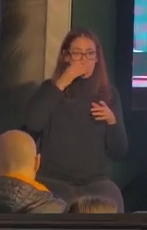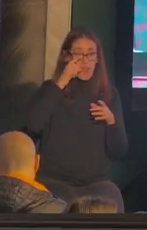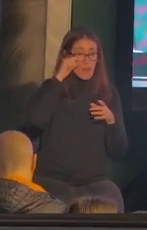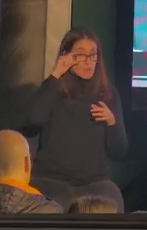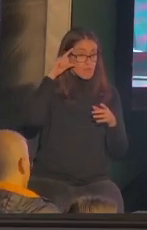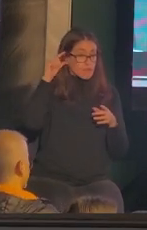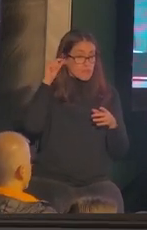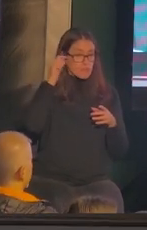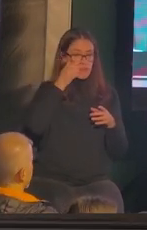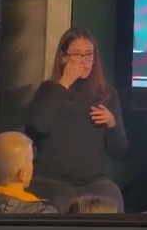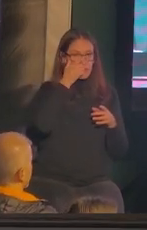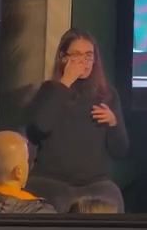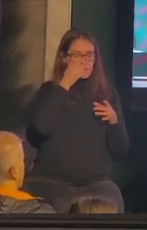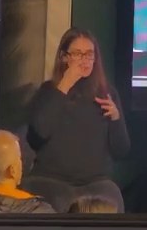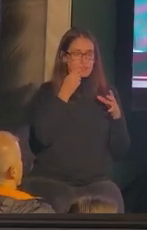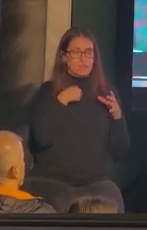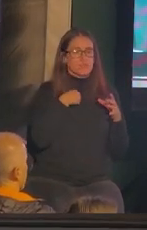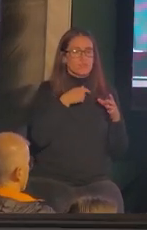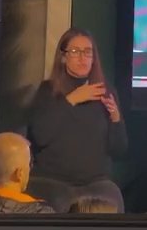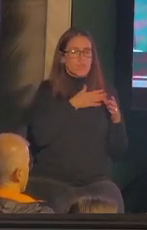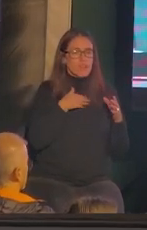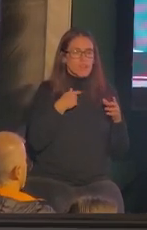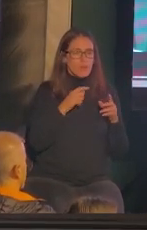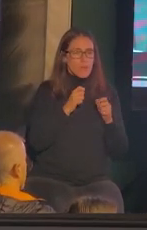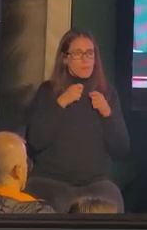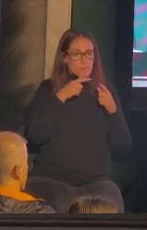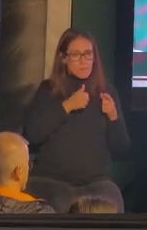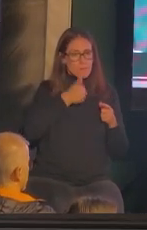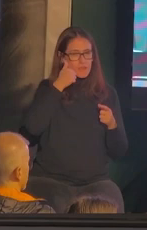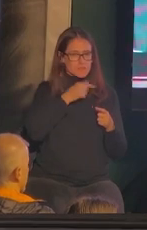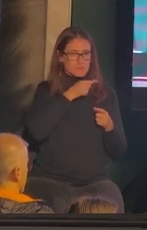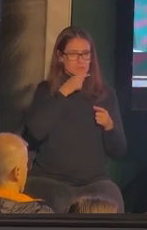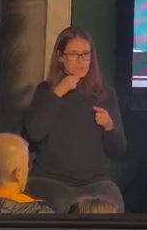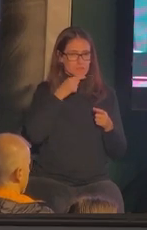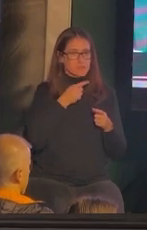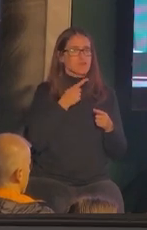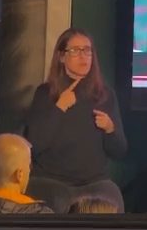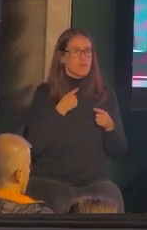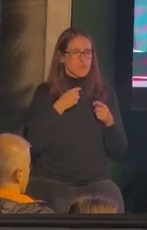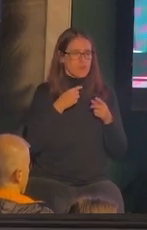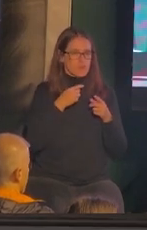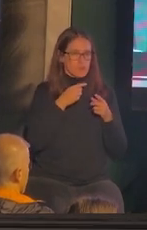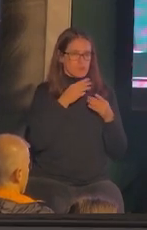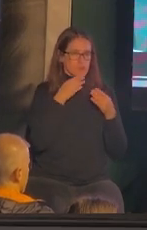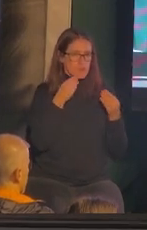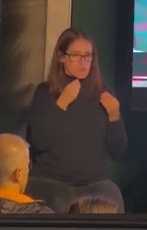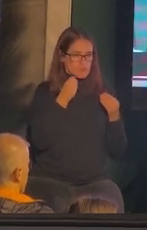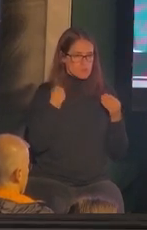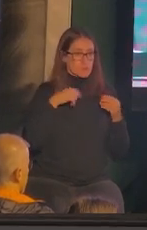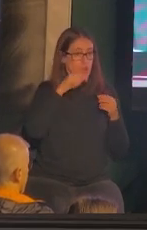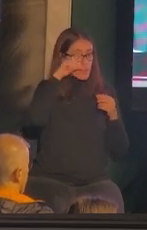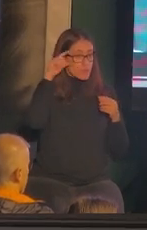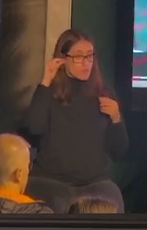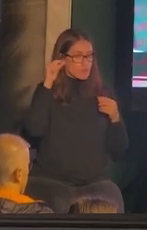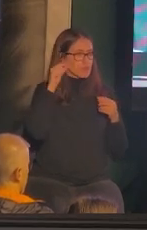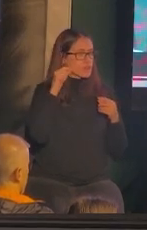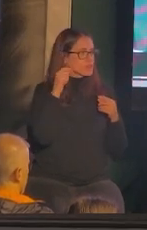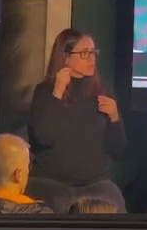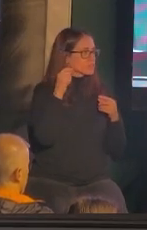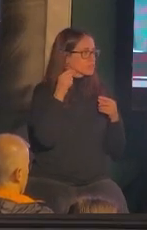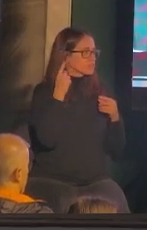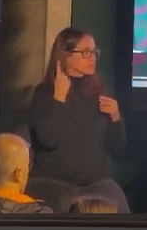d'ametlla, el que m'interessa és potenciar els gustos de l'ametlla. I el que he fet és infusionar aquests puntets que veieu,